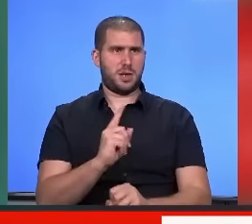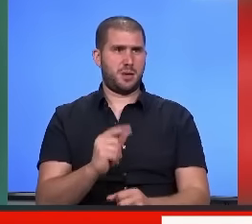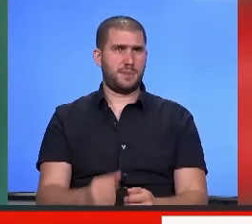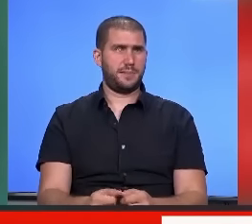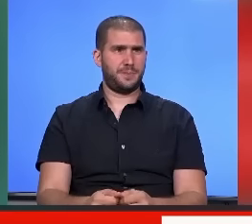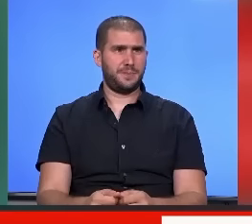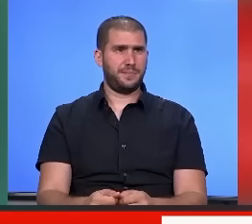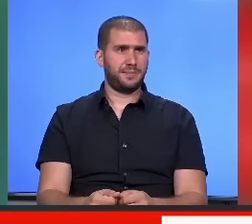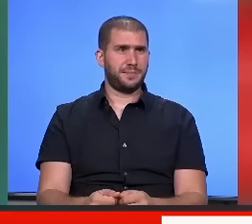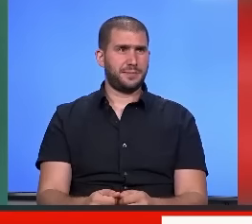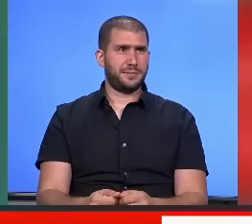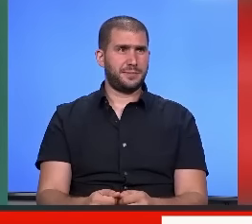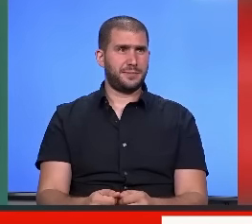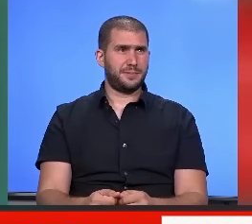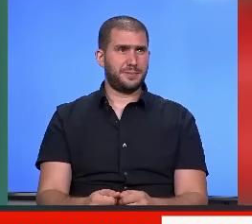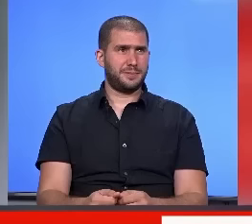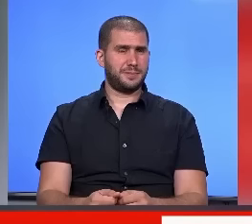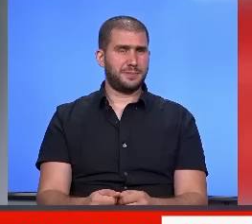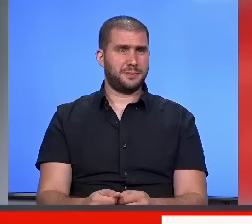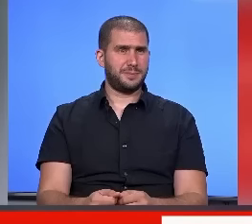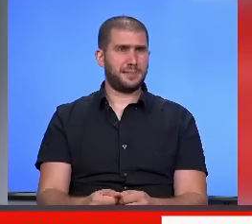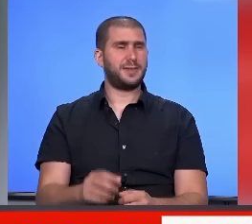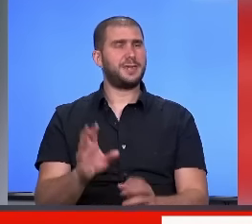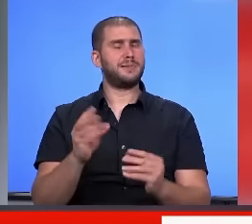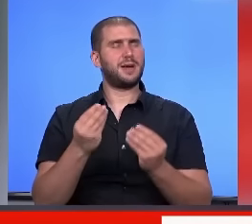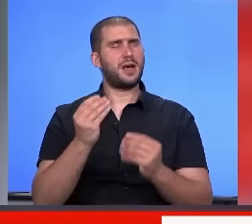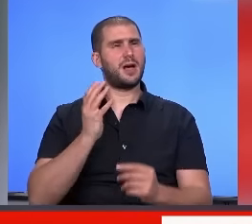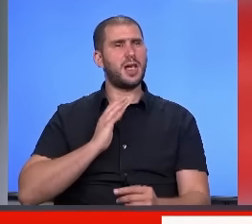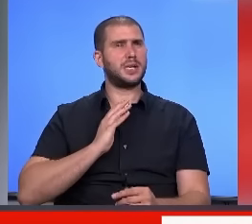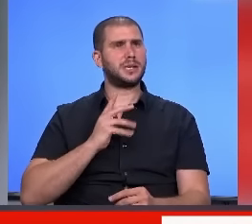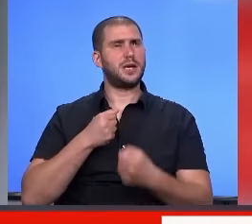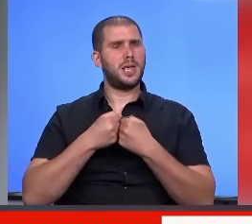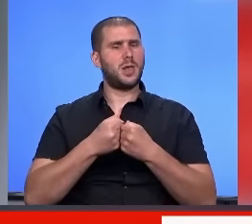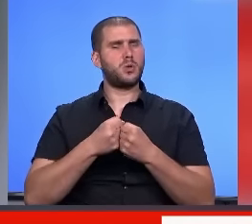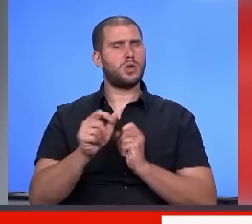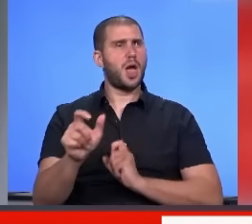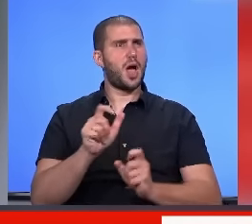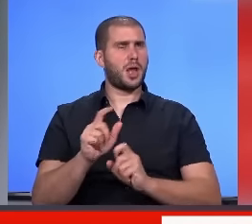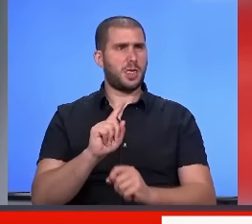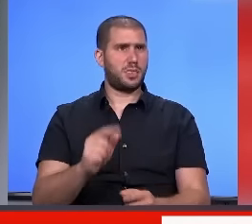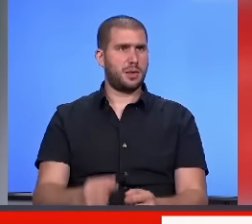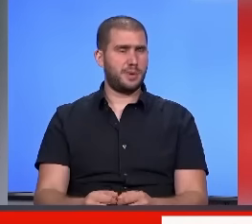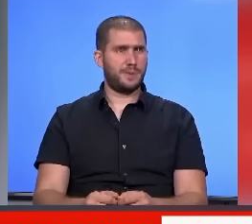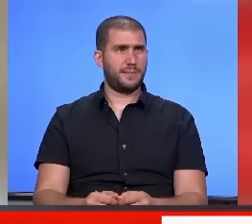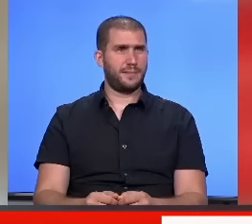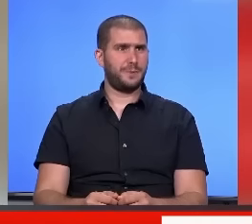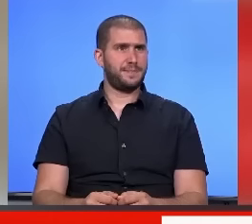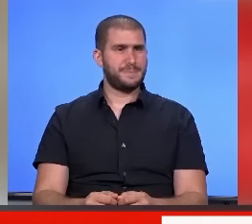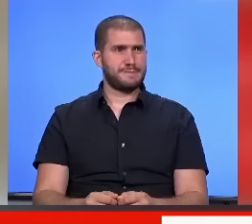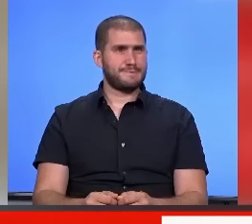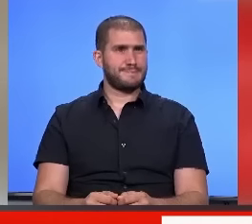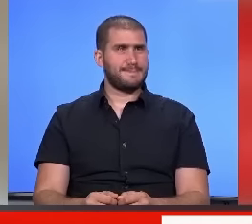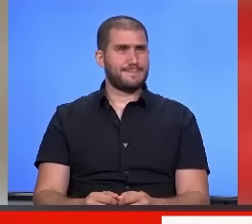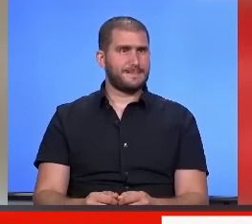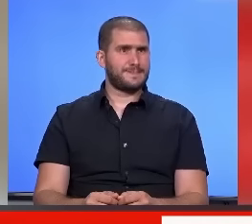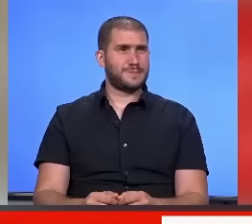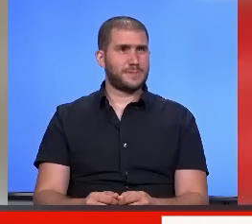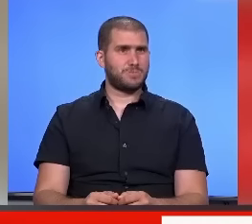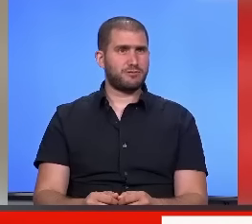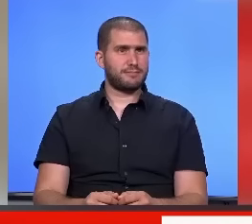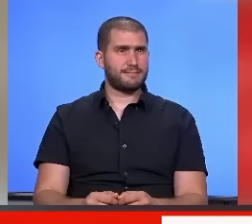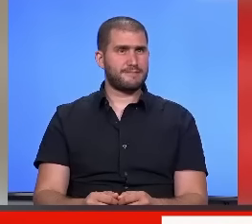بالطريقه الاعتياديه وبالوسائل الكلاسيكيه وبالمقاومه الدفاعيه